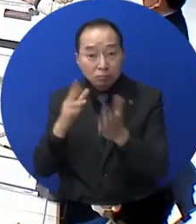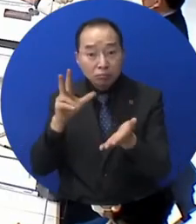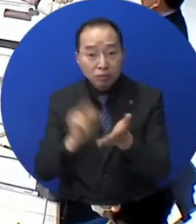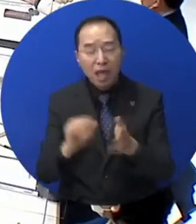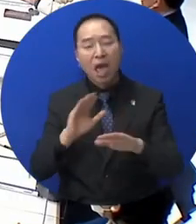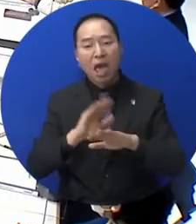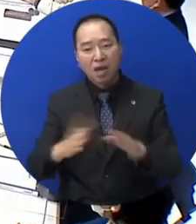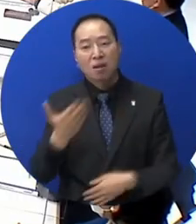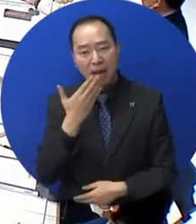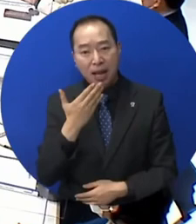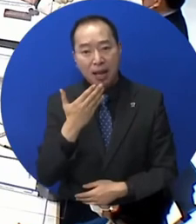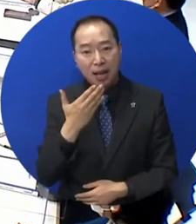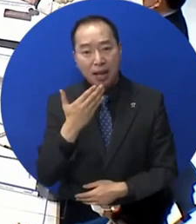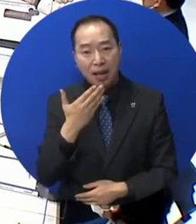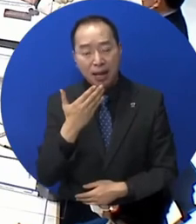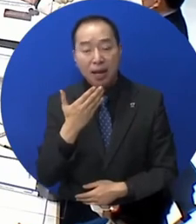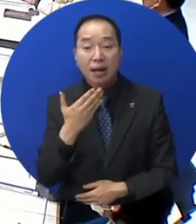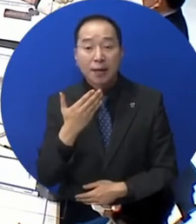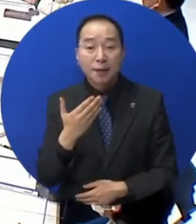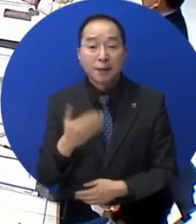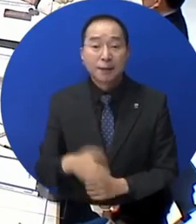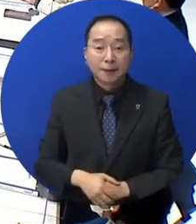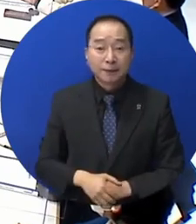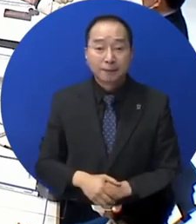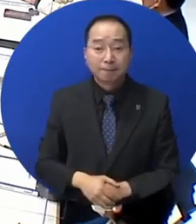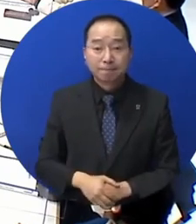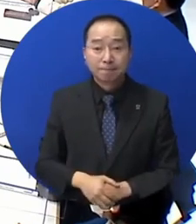그 판이 마련되는